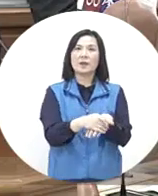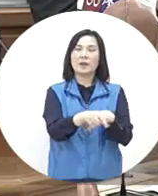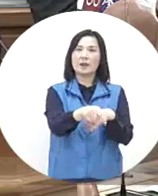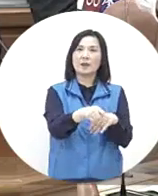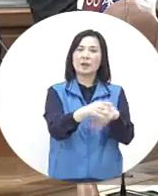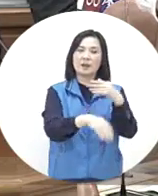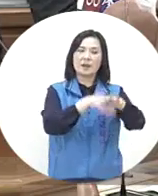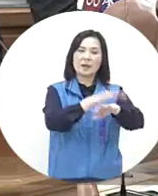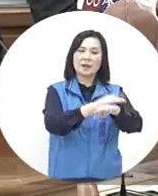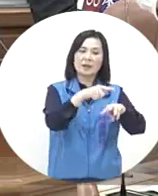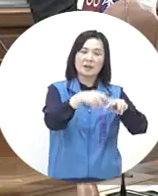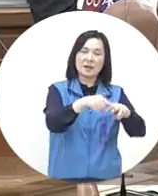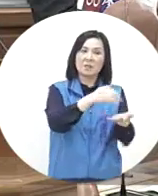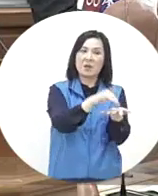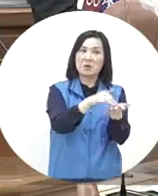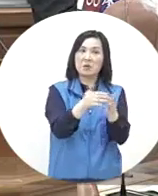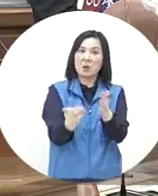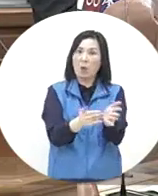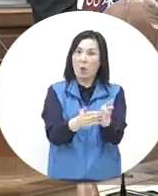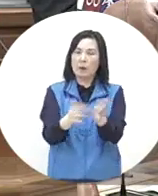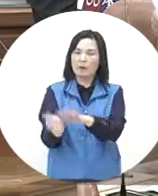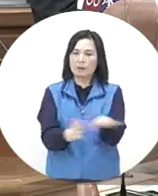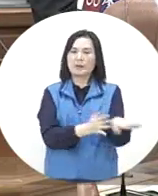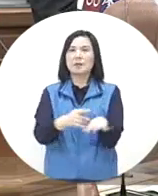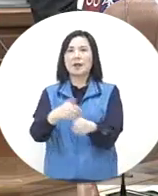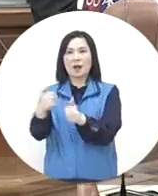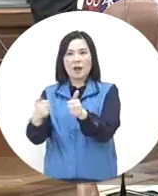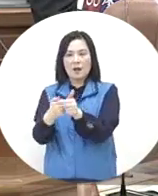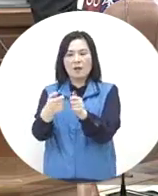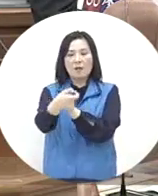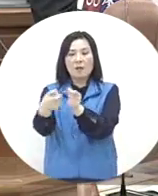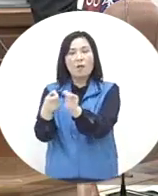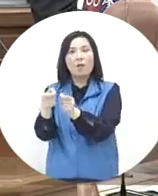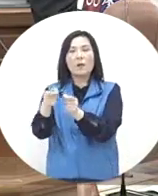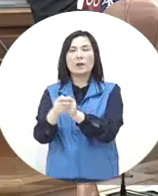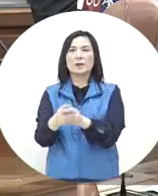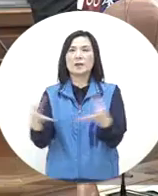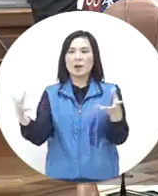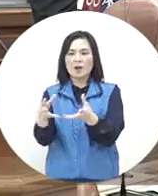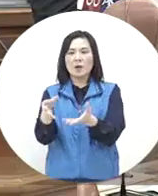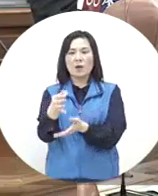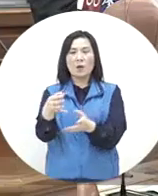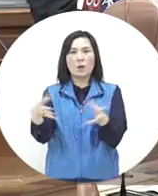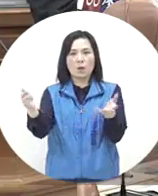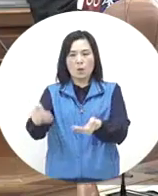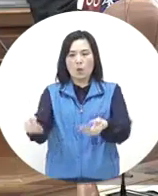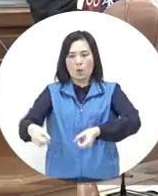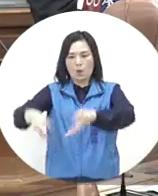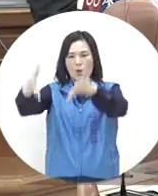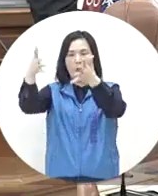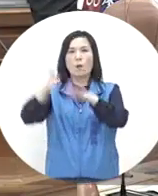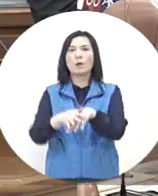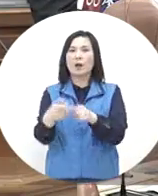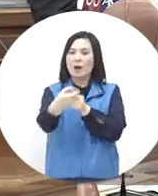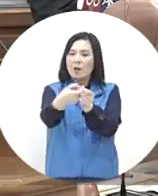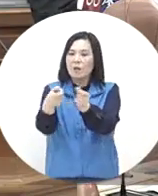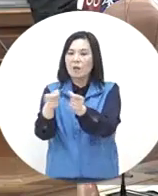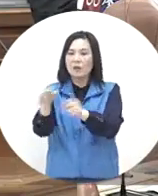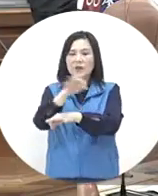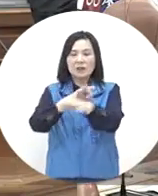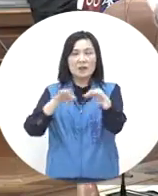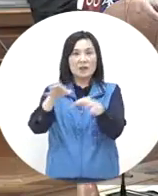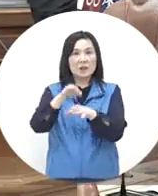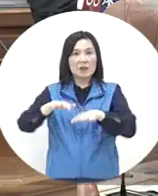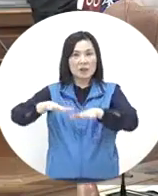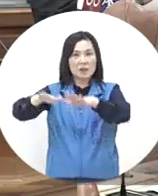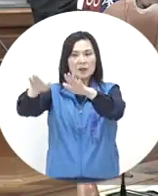旁边周遭的附带的，包括我们的共购，包括带动旁边周遭的经济起飞，这个物件